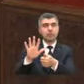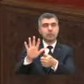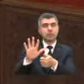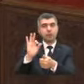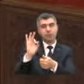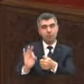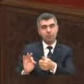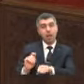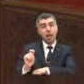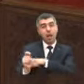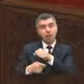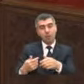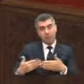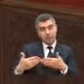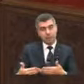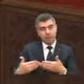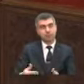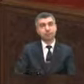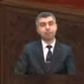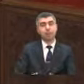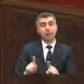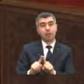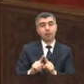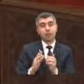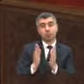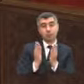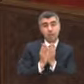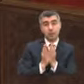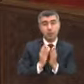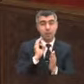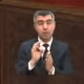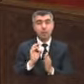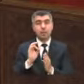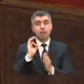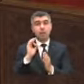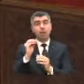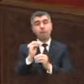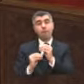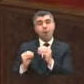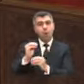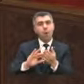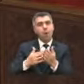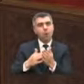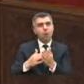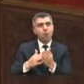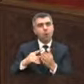65% على المستوى القروي حاليا. تمدرس ديال الفتيات القرويات ايضا رفع. الحمد لله جميع